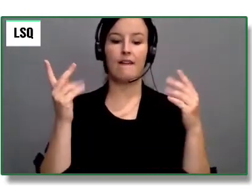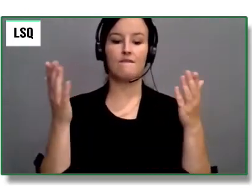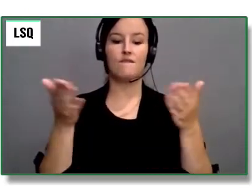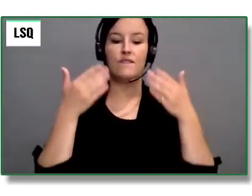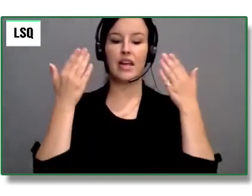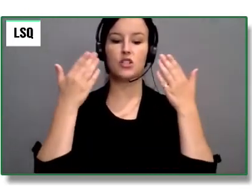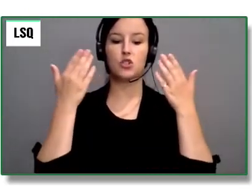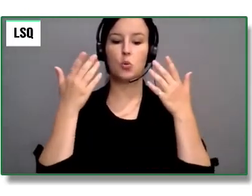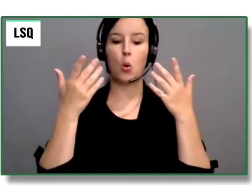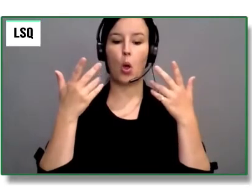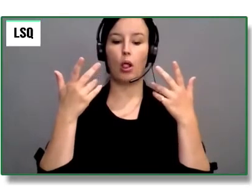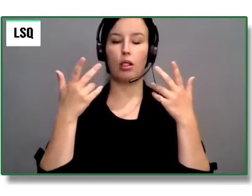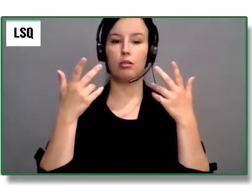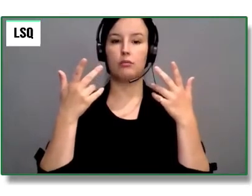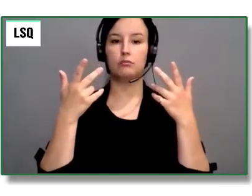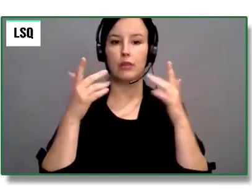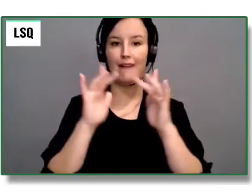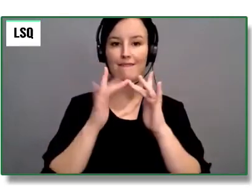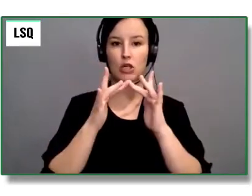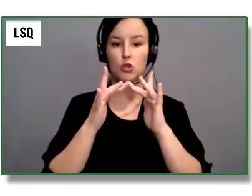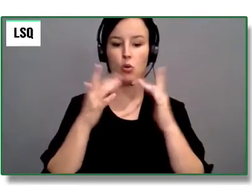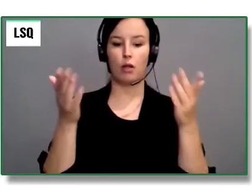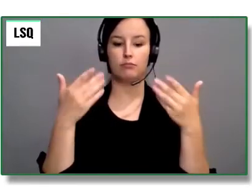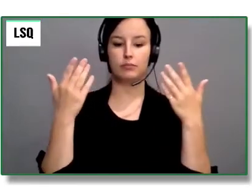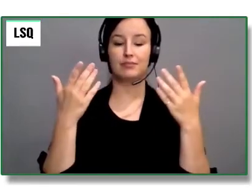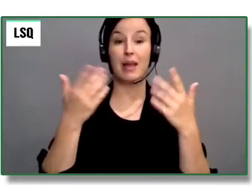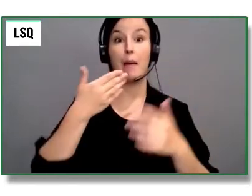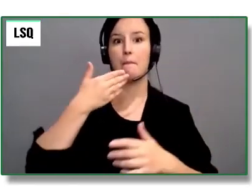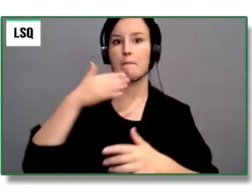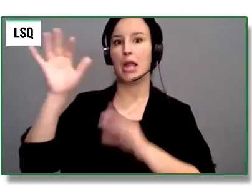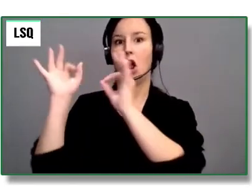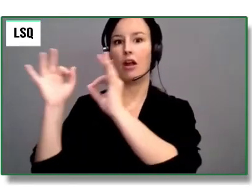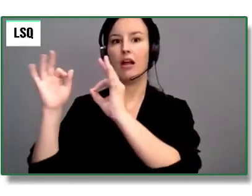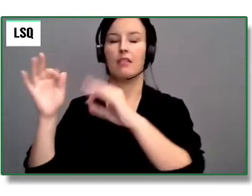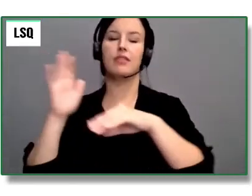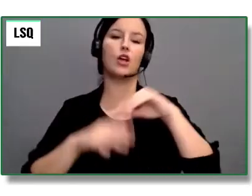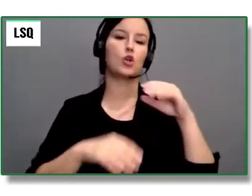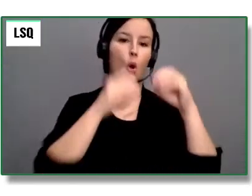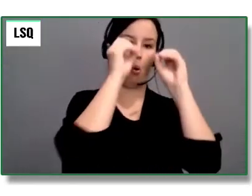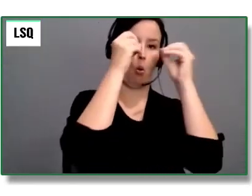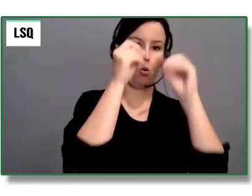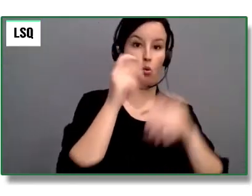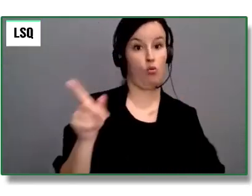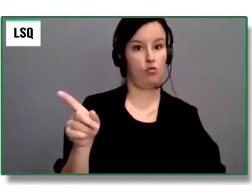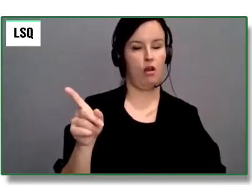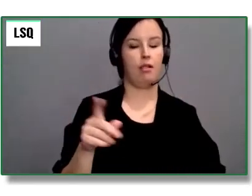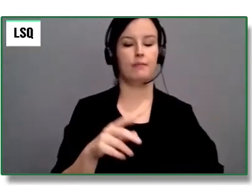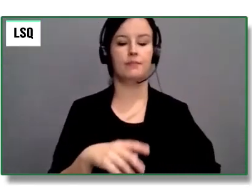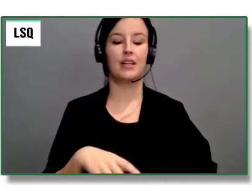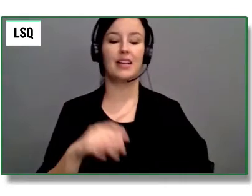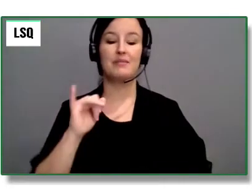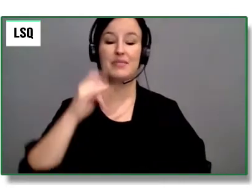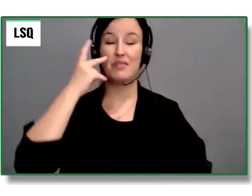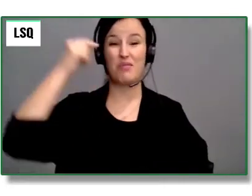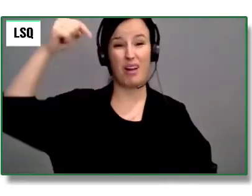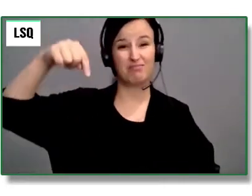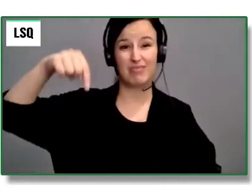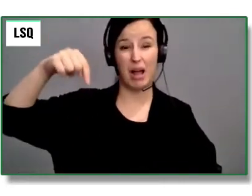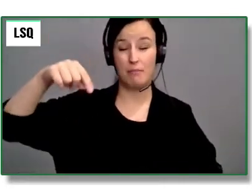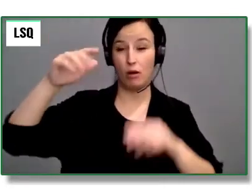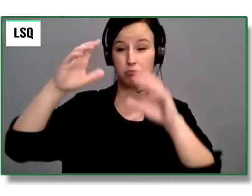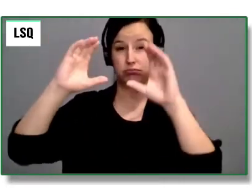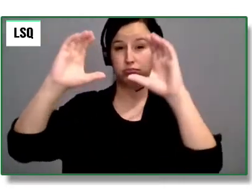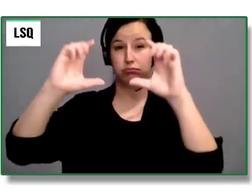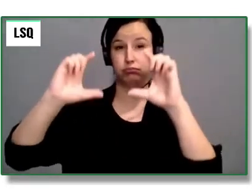haute qualité, qui sont meilleures, de meilleure qualité que celles de Google, je vais vous montrer plus tôt. Et si je fais défiler vers le bas, vous voyez plus de vidéos de